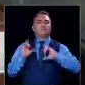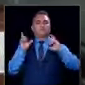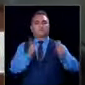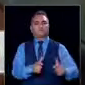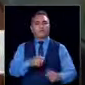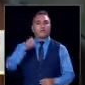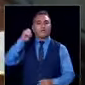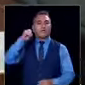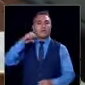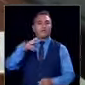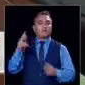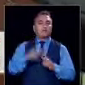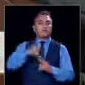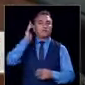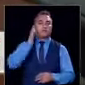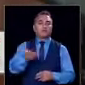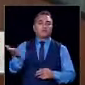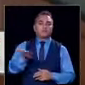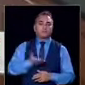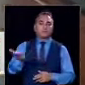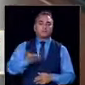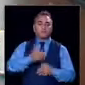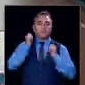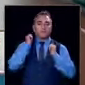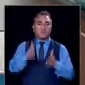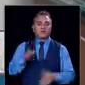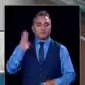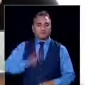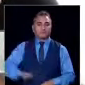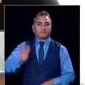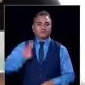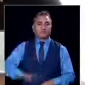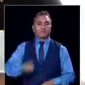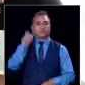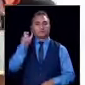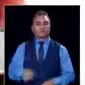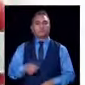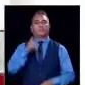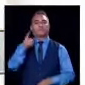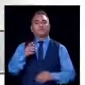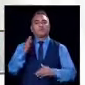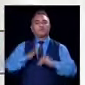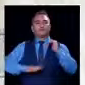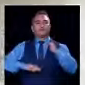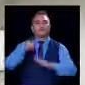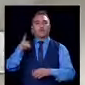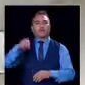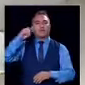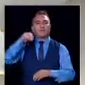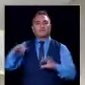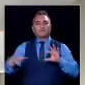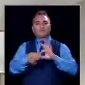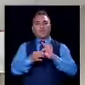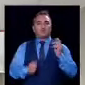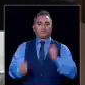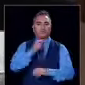elektrik faturaları yüksek geliyordu ve bu durumdan oldukça şikayetçiydi. Şantiye elektriği kullanılan sitede faturaları